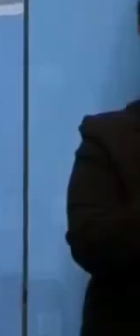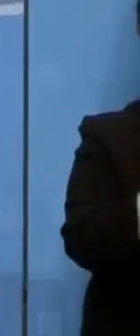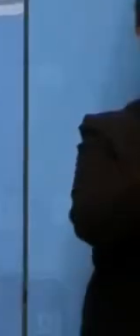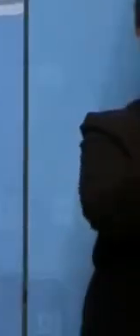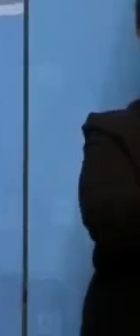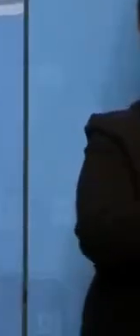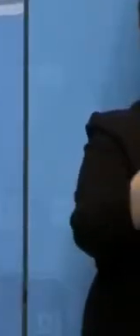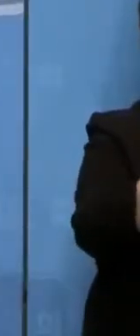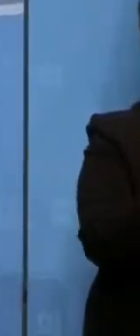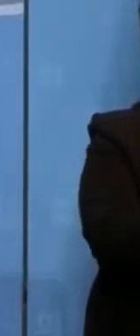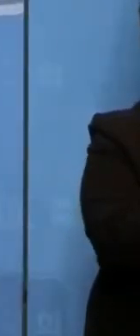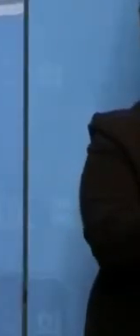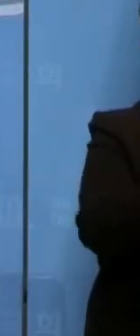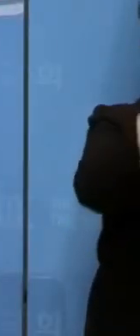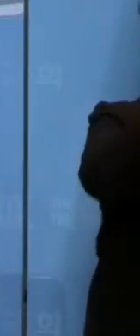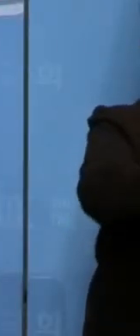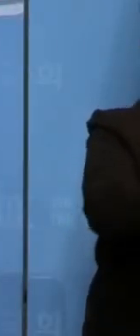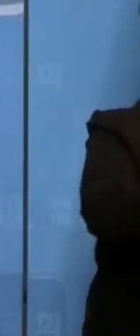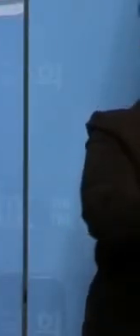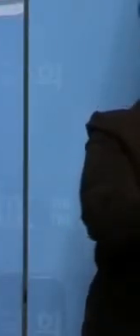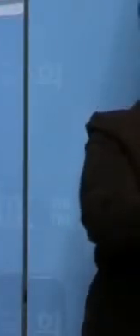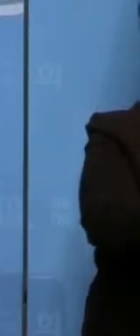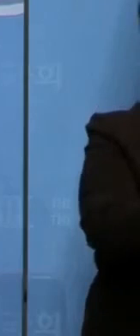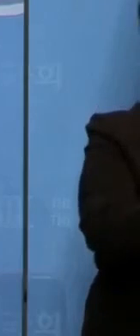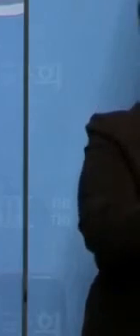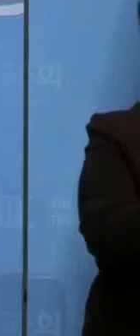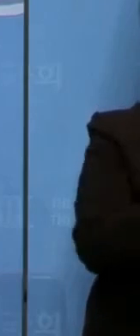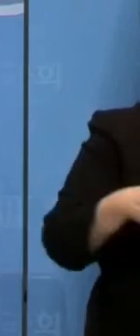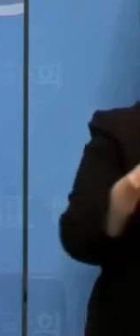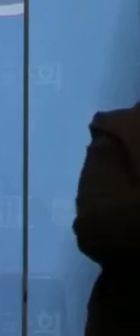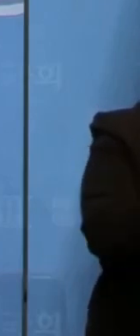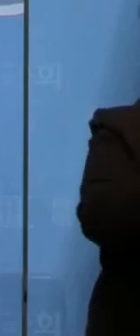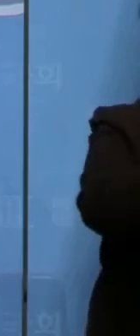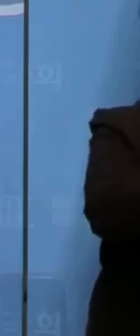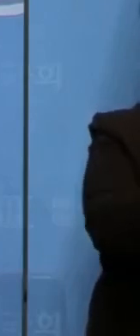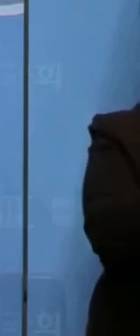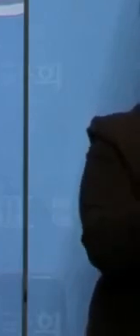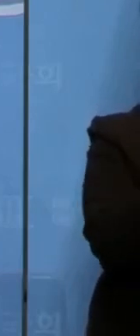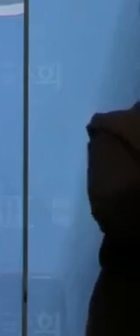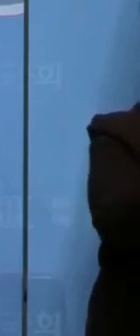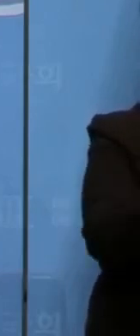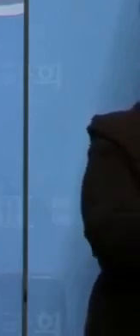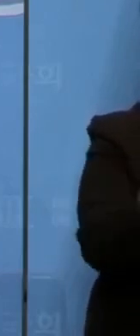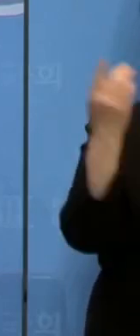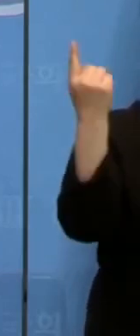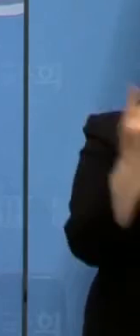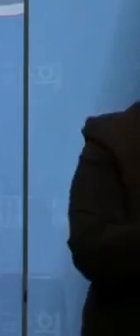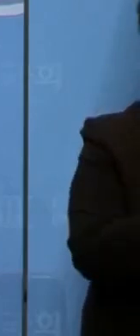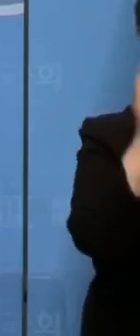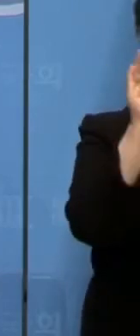앞두고 여러분께 꼭 드릴 말씀이 있어서 다시 이 자리에 섰습니다.